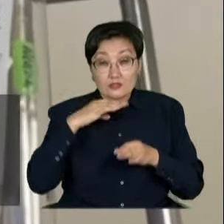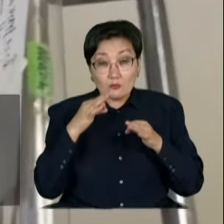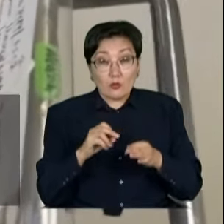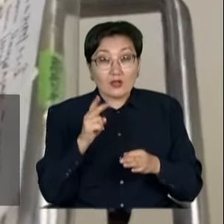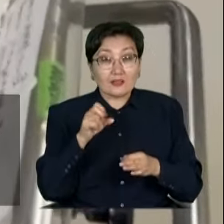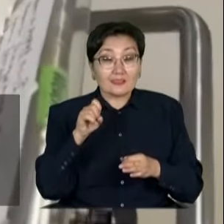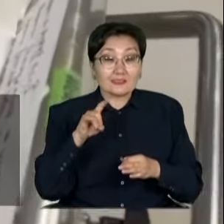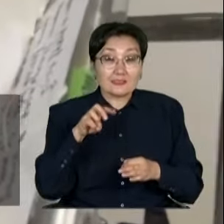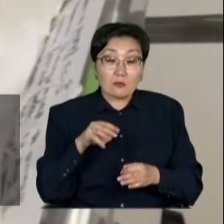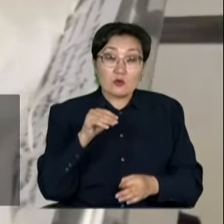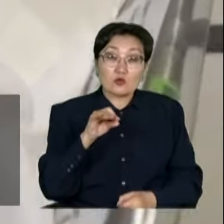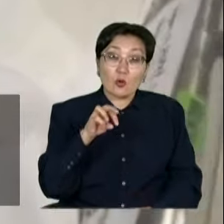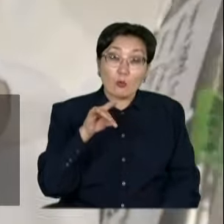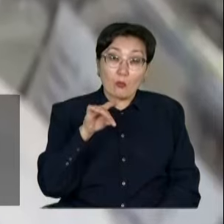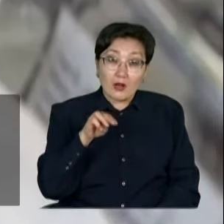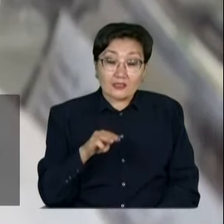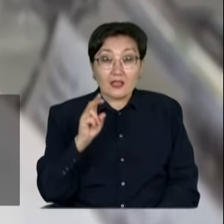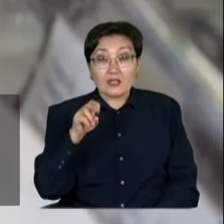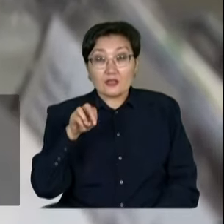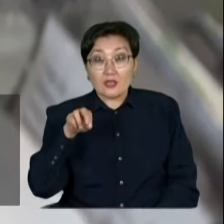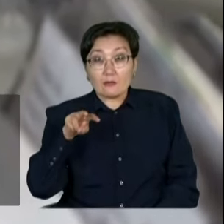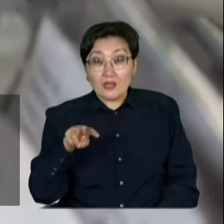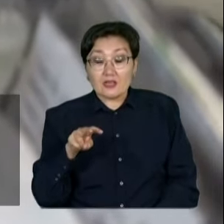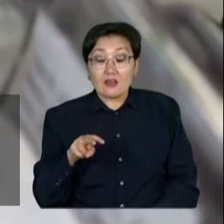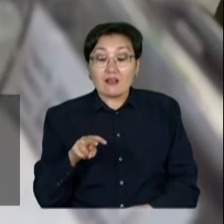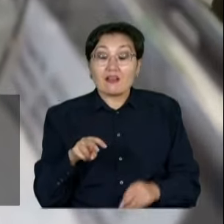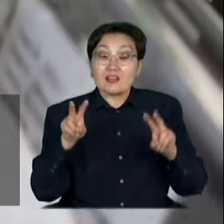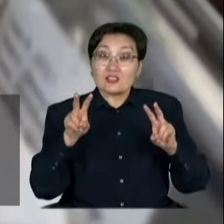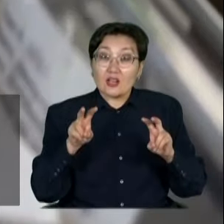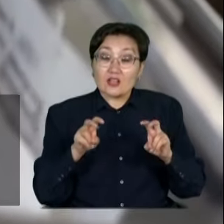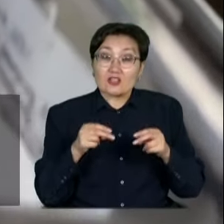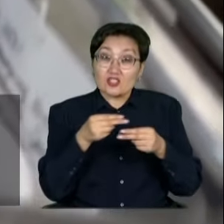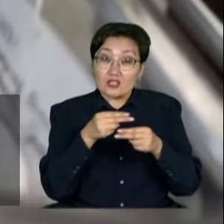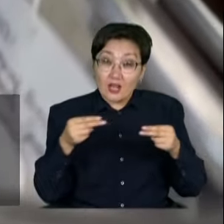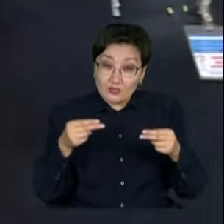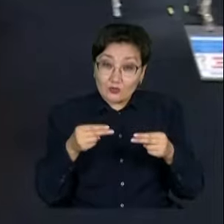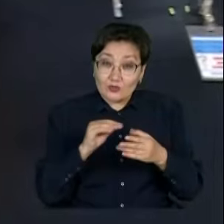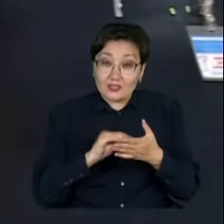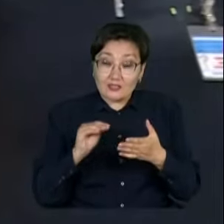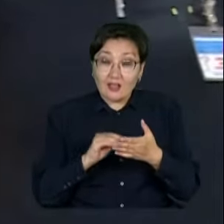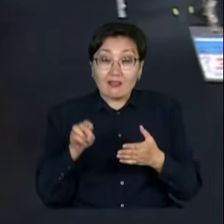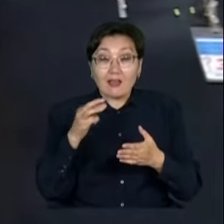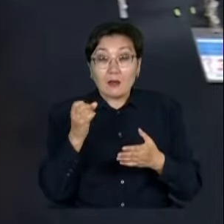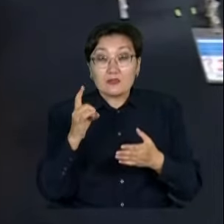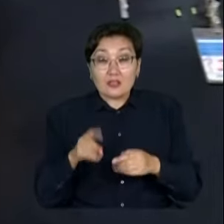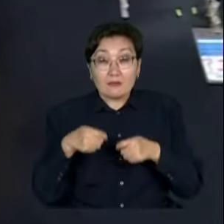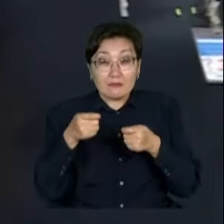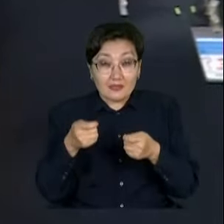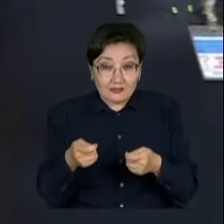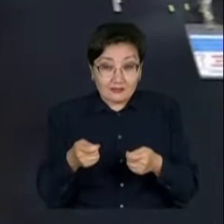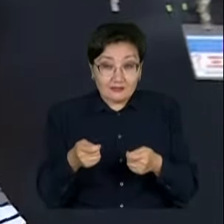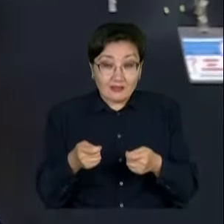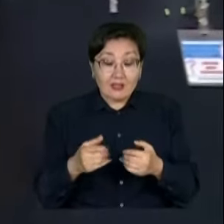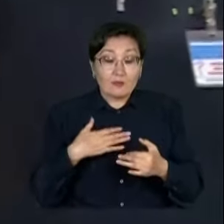Қасым, Жомарт, Кемел деген жазумен қамшы ұстатқан екен. Мен түсіме әкем өзі аян берген, қамшы беріп кірген.